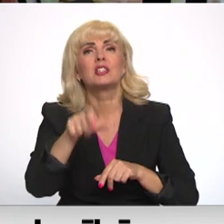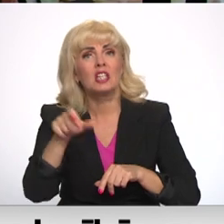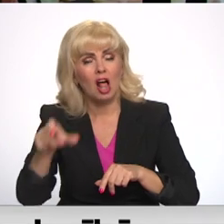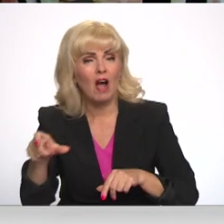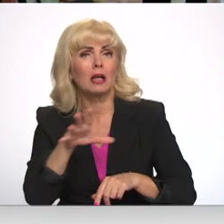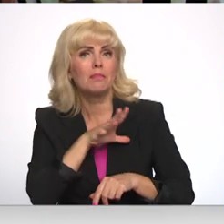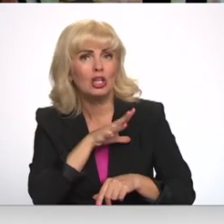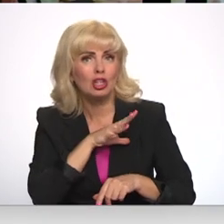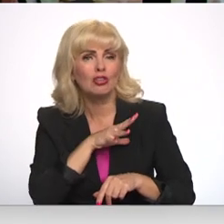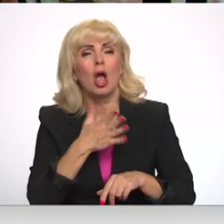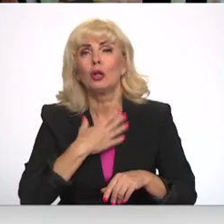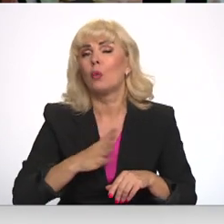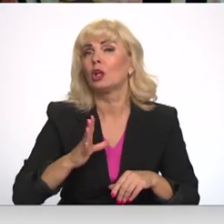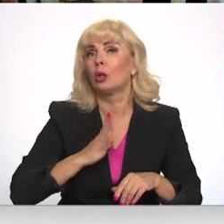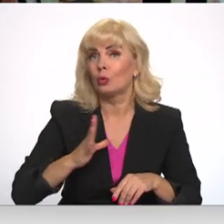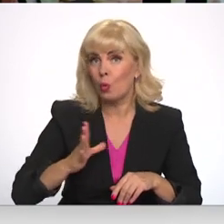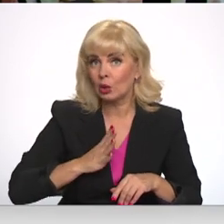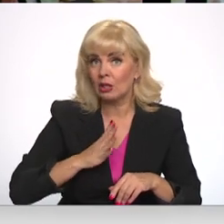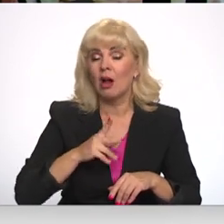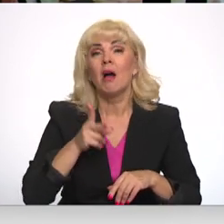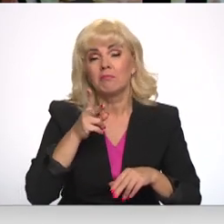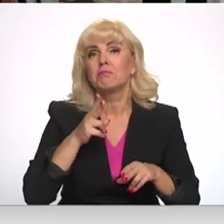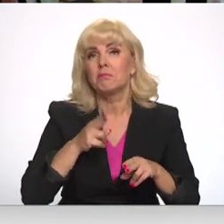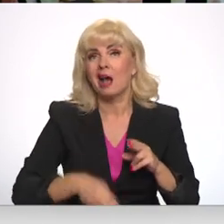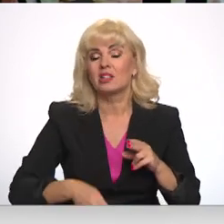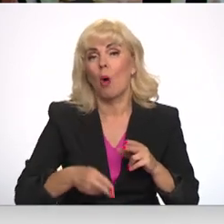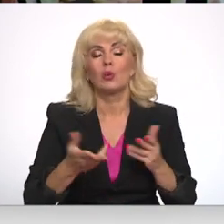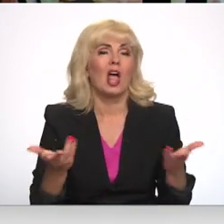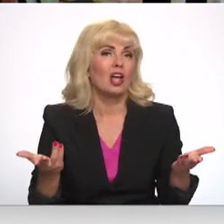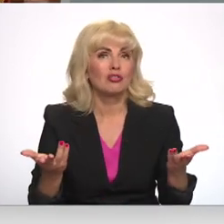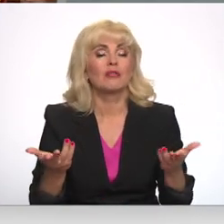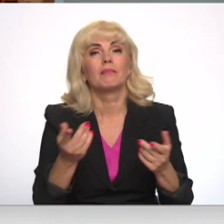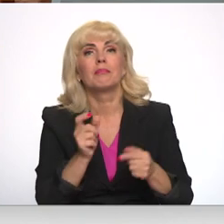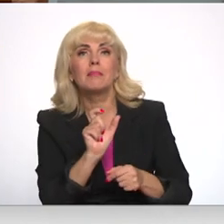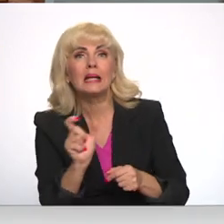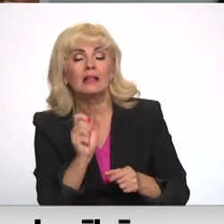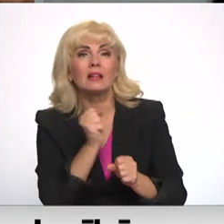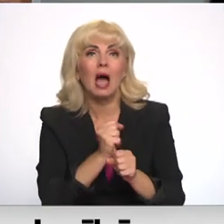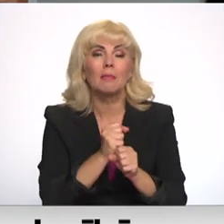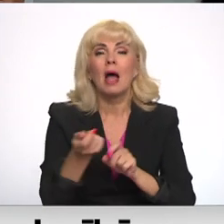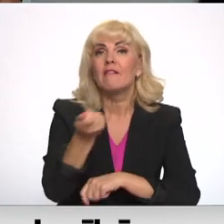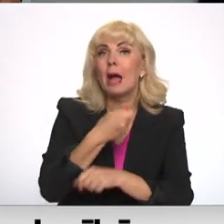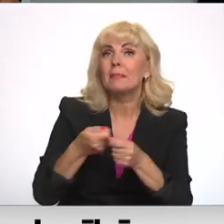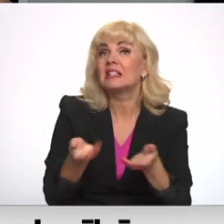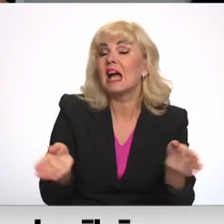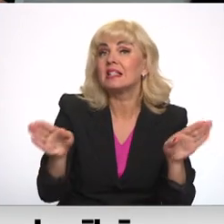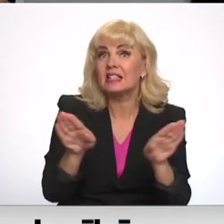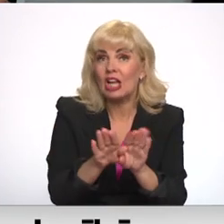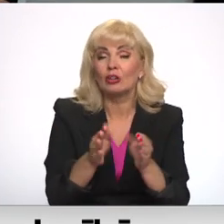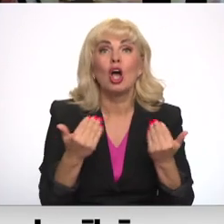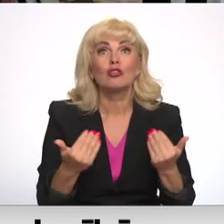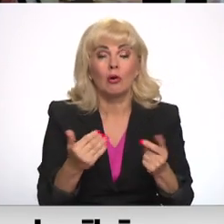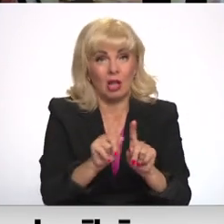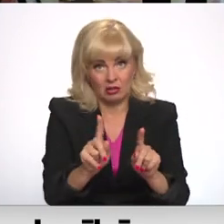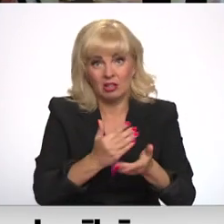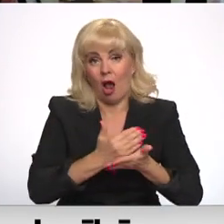bijuši diezgan turīgi un pazaudējuši kaut kādā brīdī kaut kādu darbu vai biznesu ir aiztaisījies ciet. Viņiem šodien ir